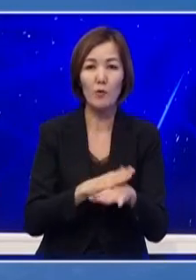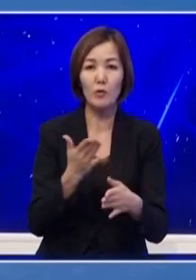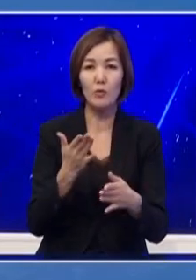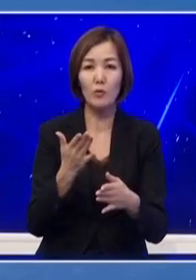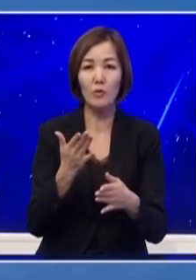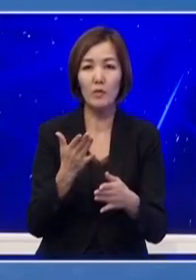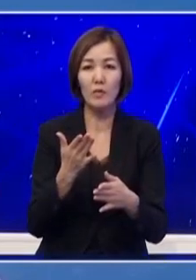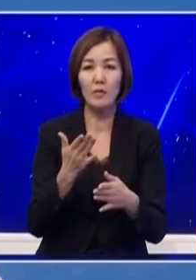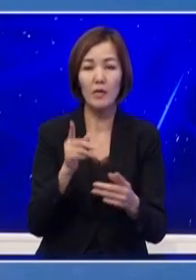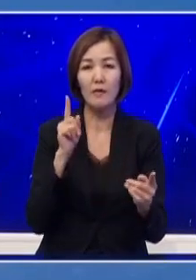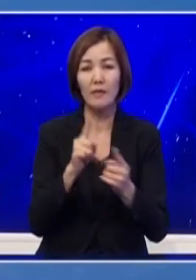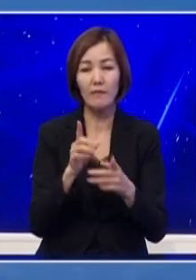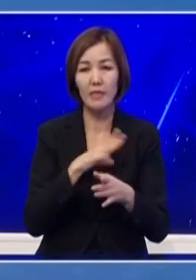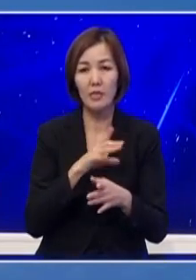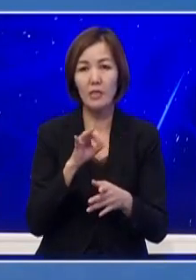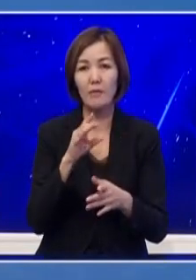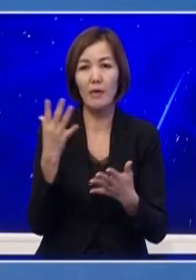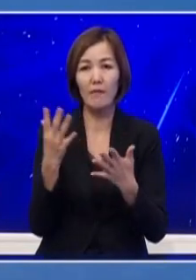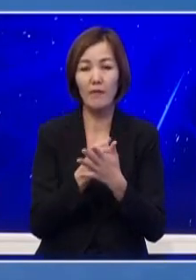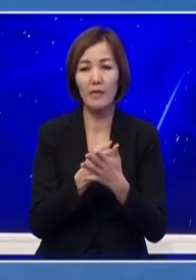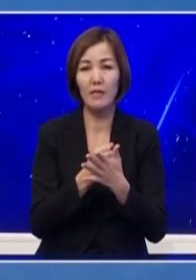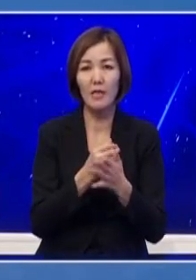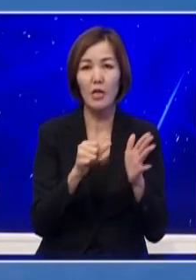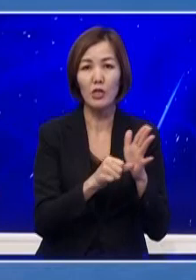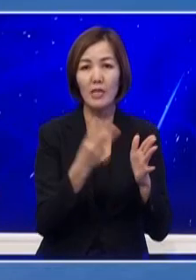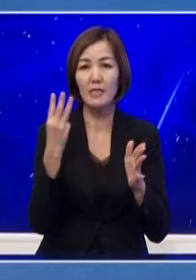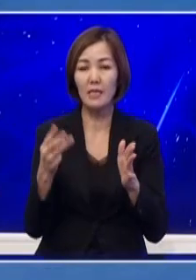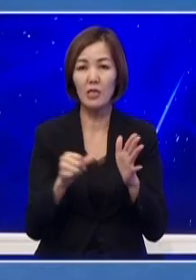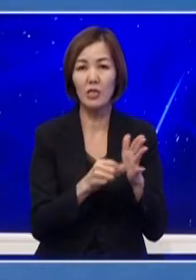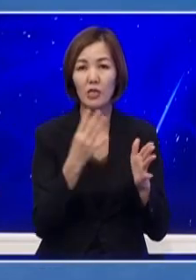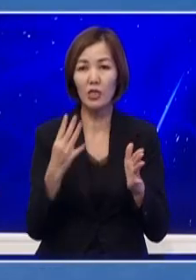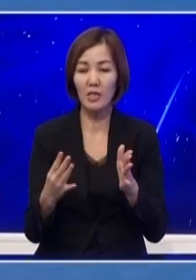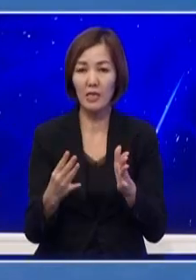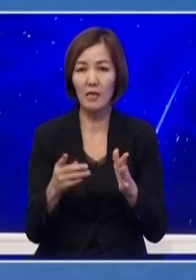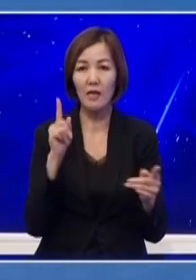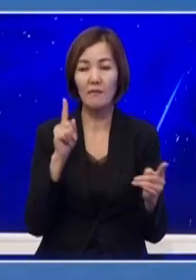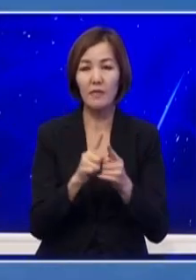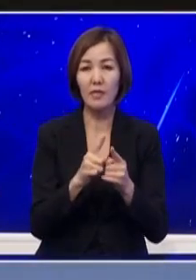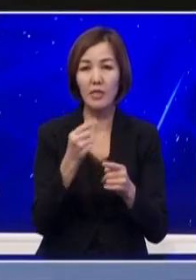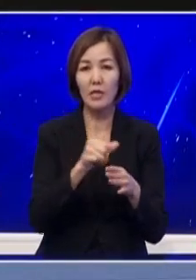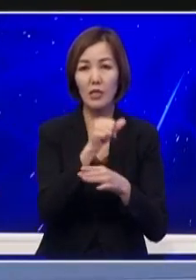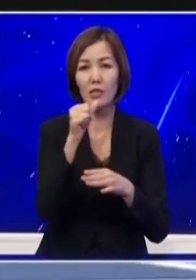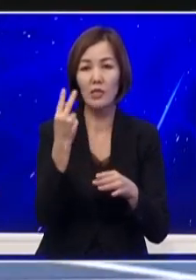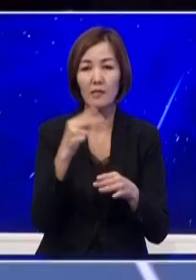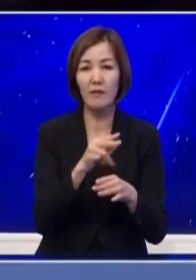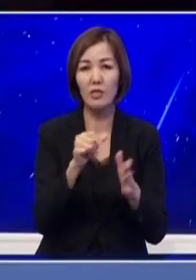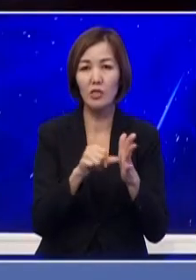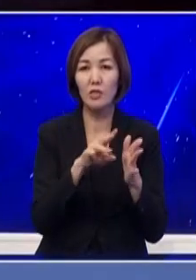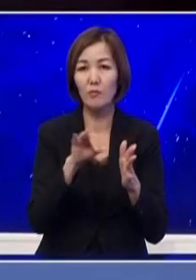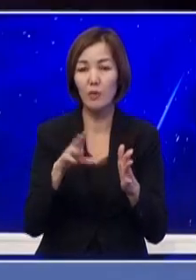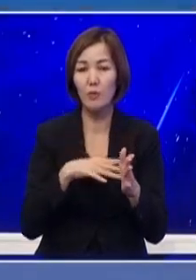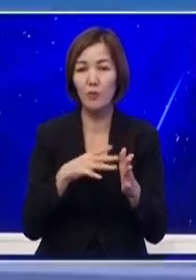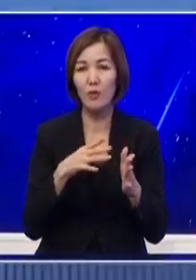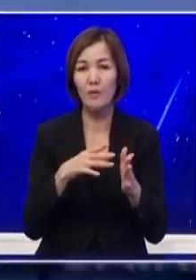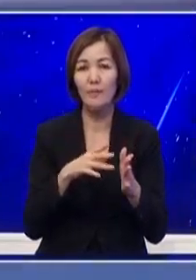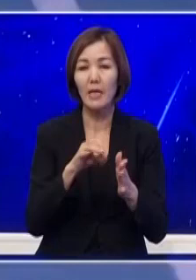кубке Билли Джин Кинг. Рыбакина выиграла со счетом 6-3, 6-4. Встреча длилась 1 час и 26 минут. В ее